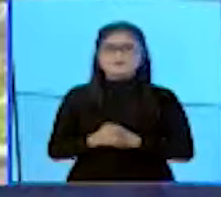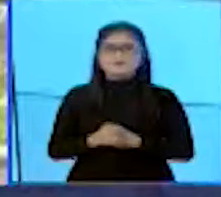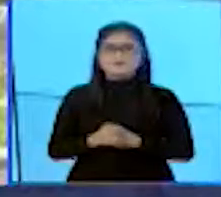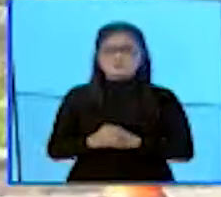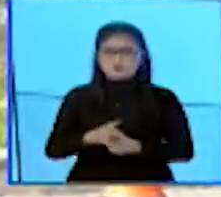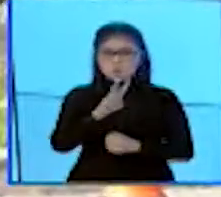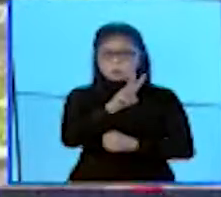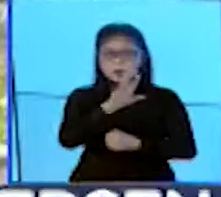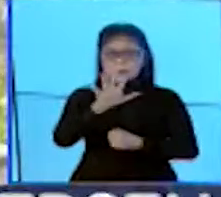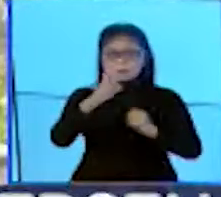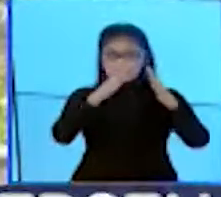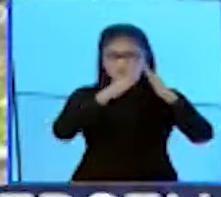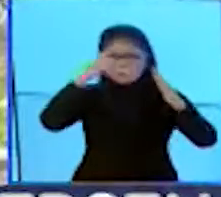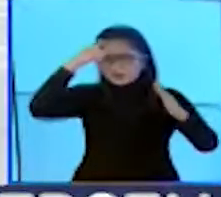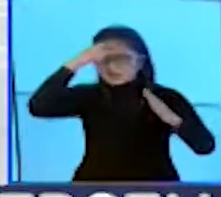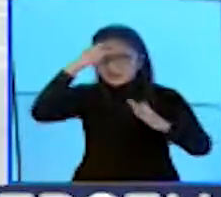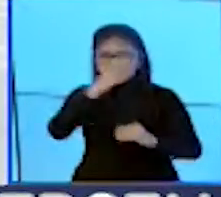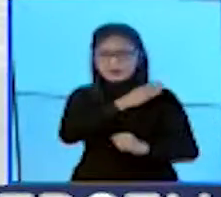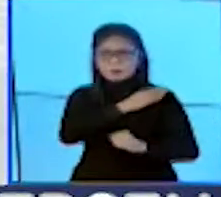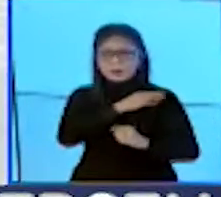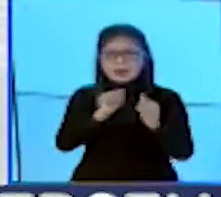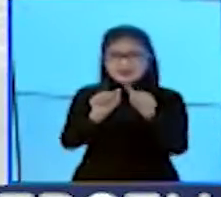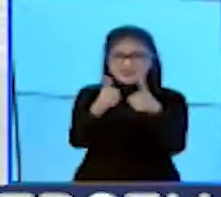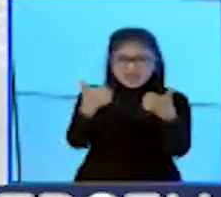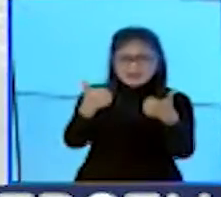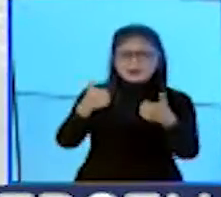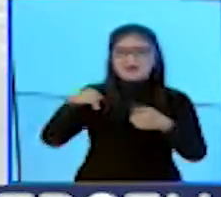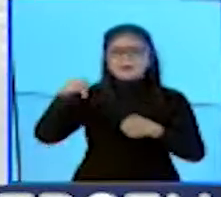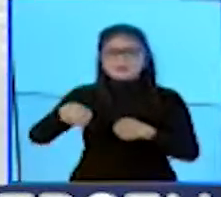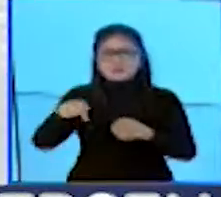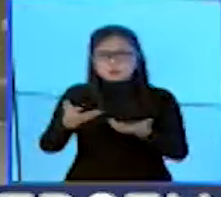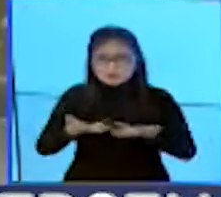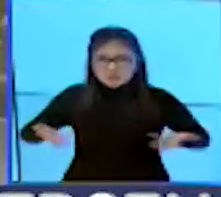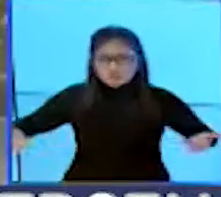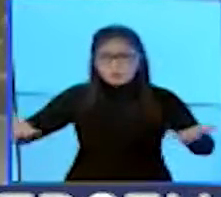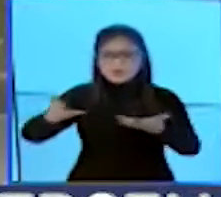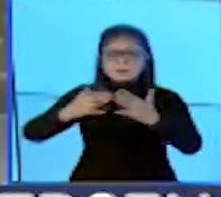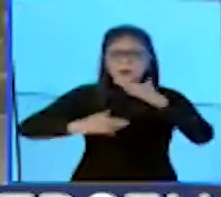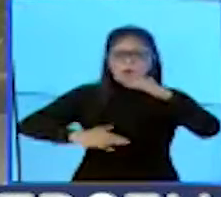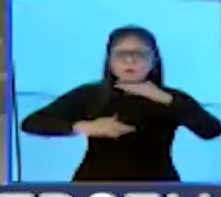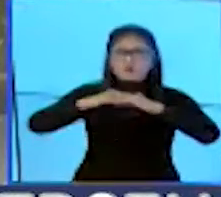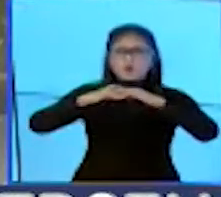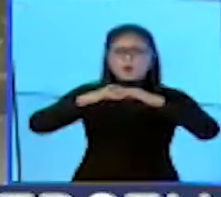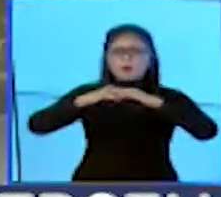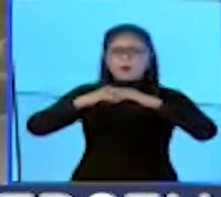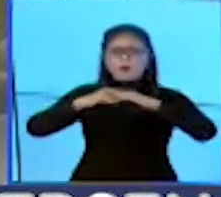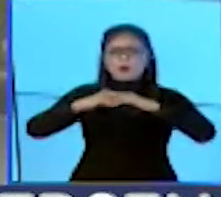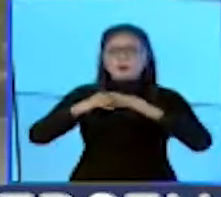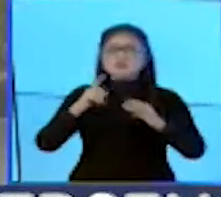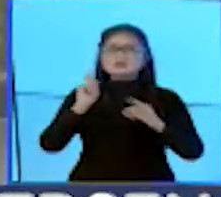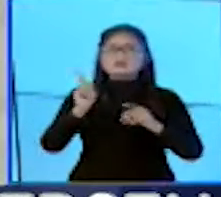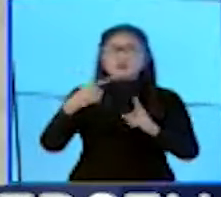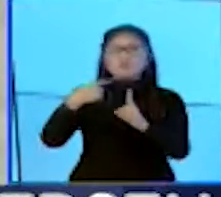25 rumah sakit rujukan di Kabupaten Tangerang kini kondisinya terus mengkhawatirkan. Karena tingginya angka pasien